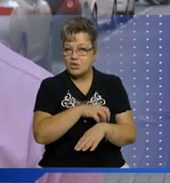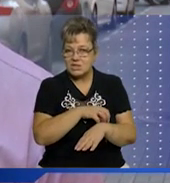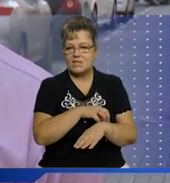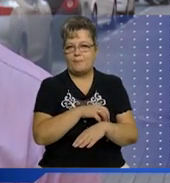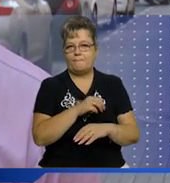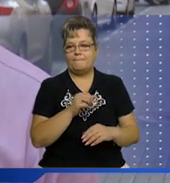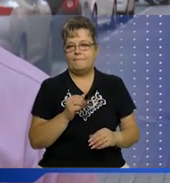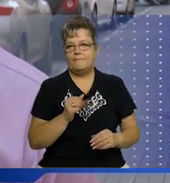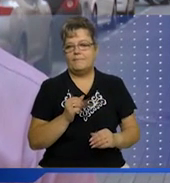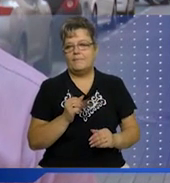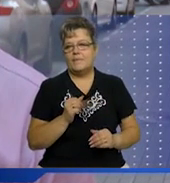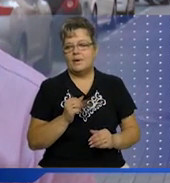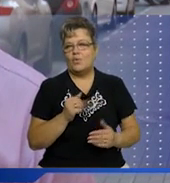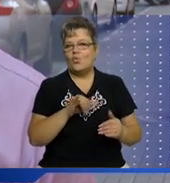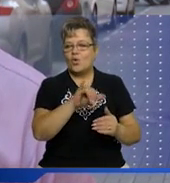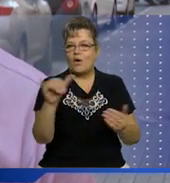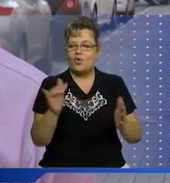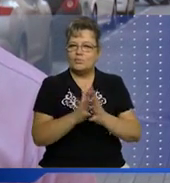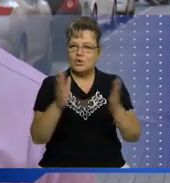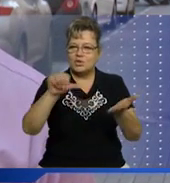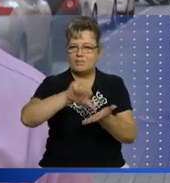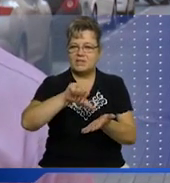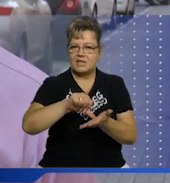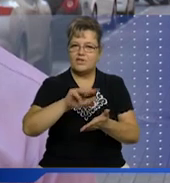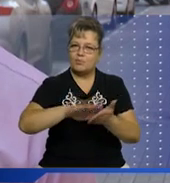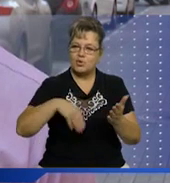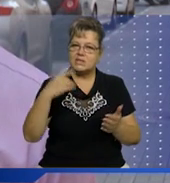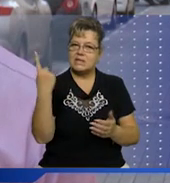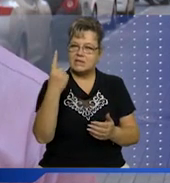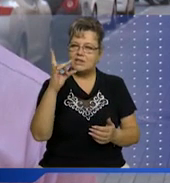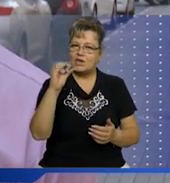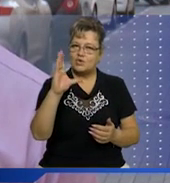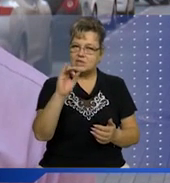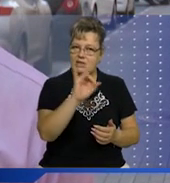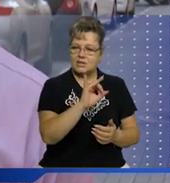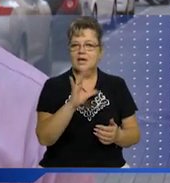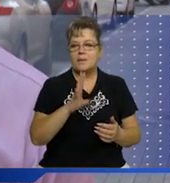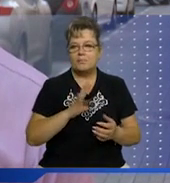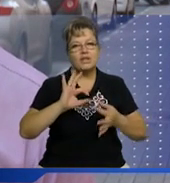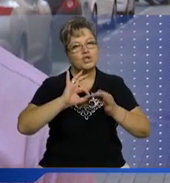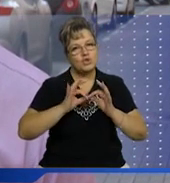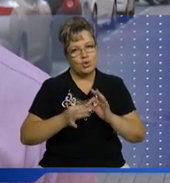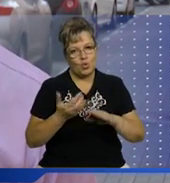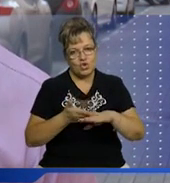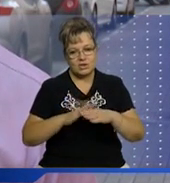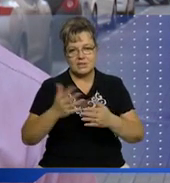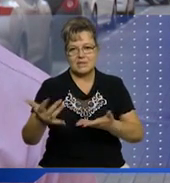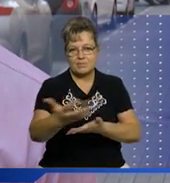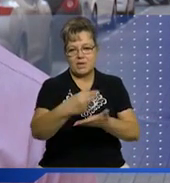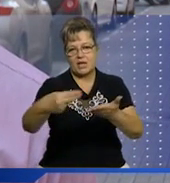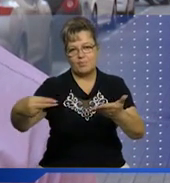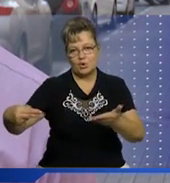нам, коммунистам, у кого, скажем так, наибольшее представительство после «Единой России»,